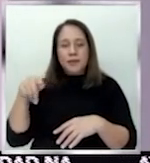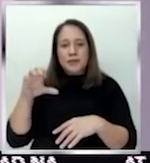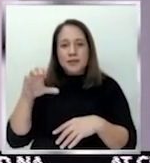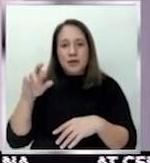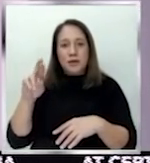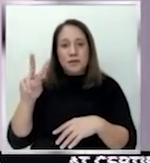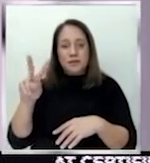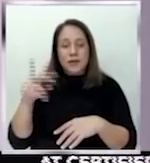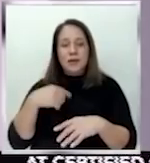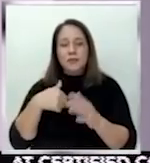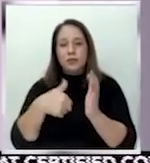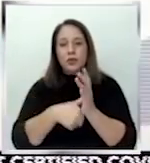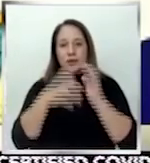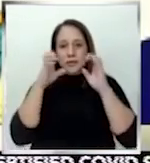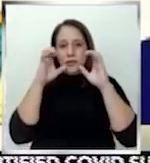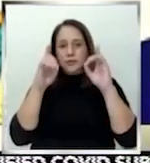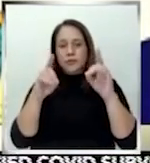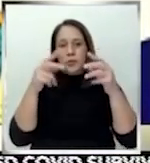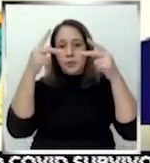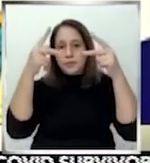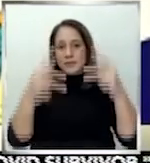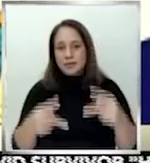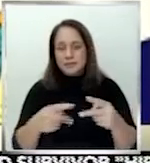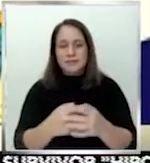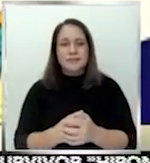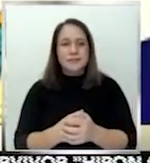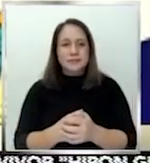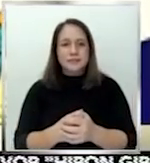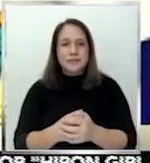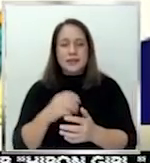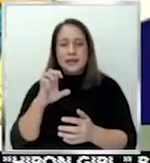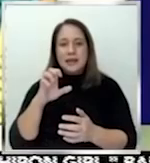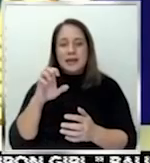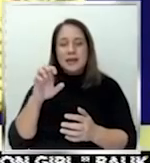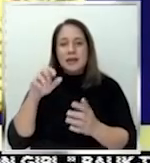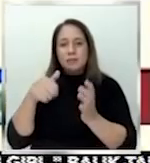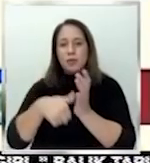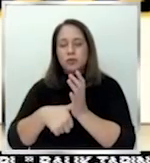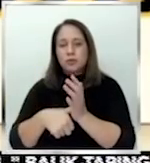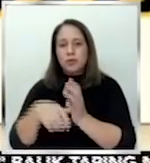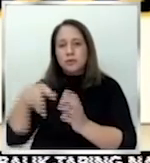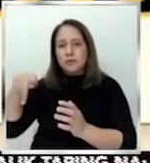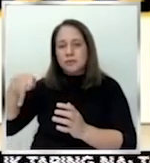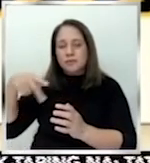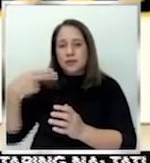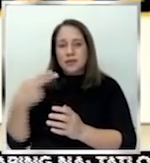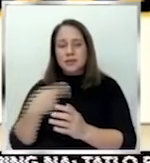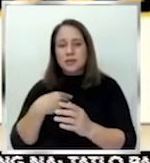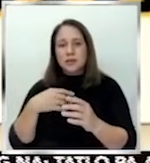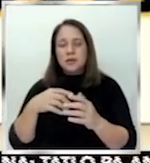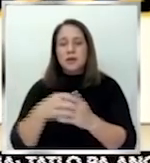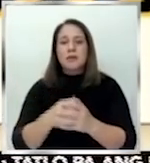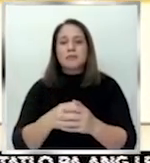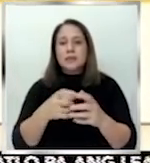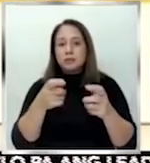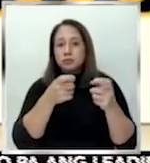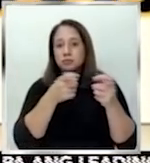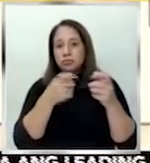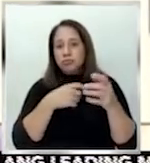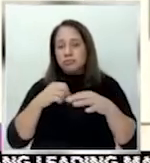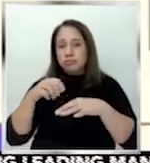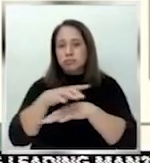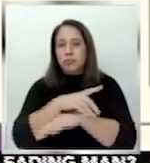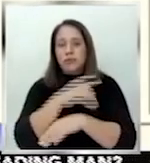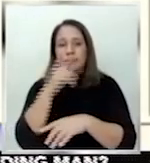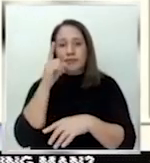voter education website. Yan ang eboto.ph na layong labanan ang pagkalat ng maling impormasyon tungkol sa mga